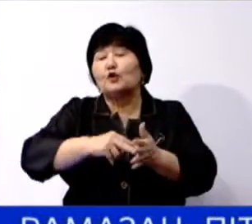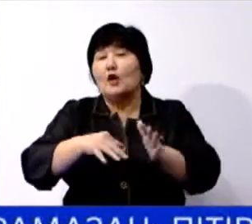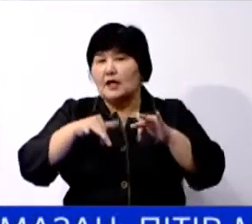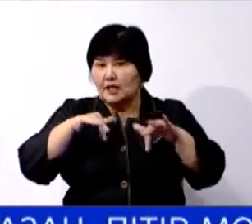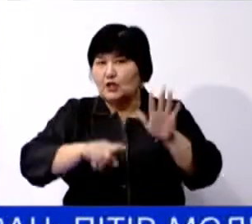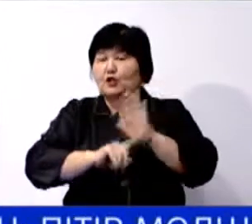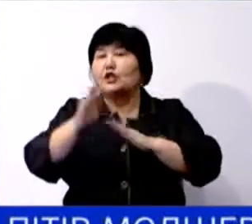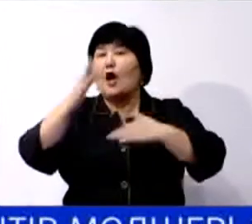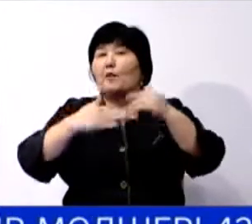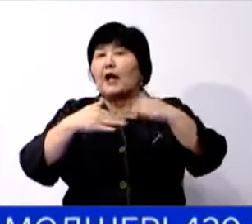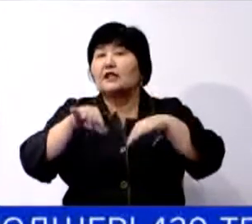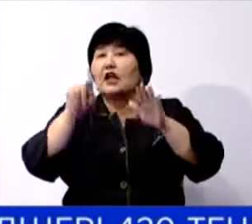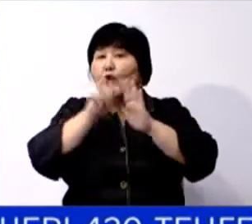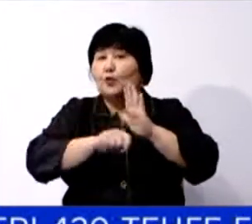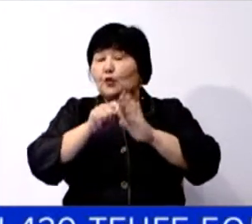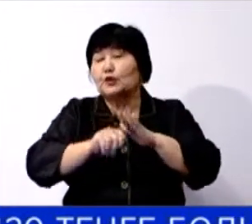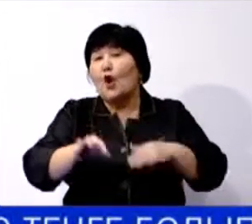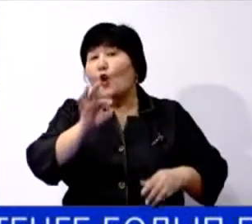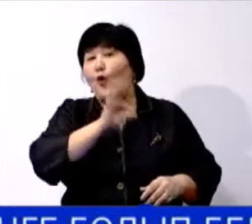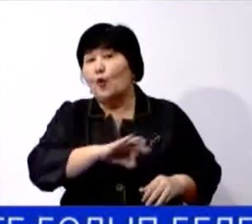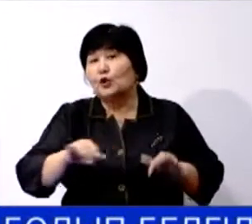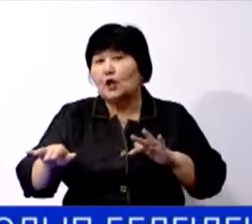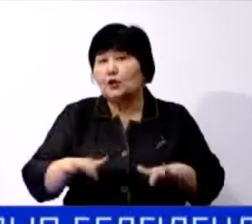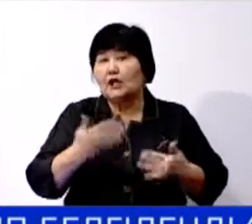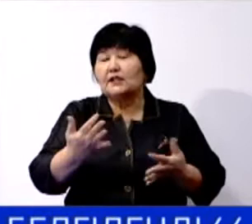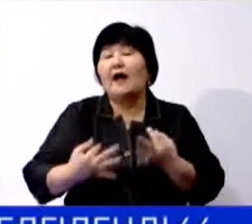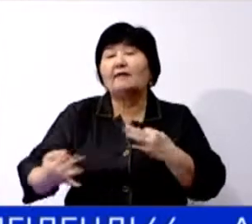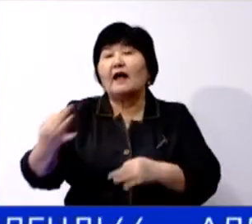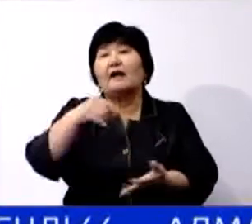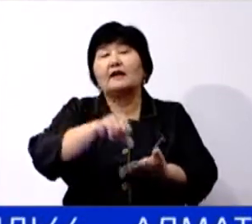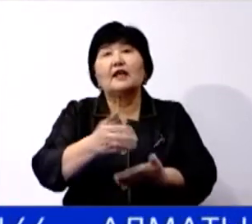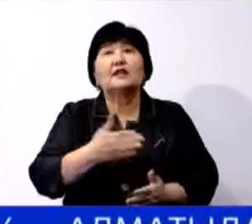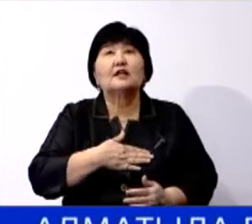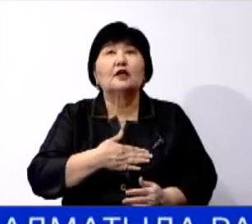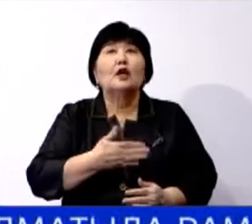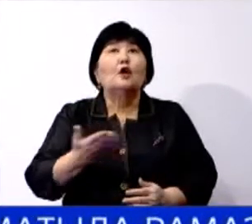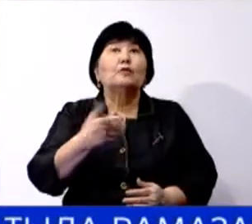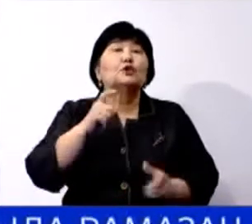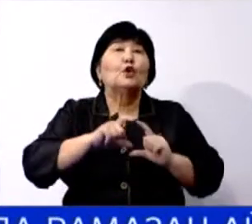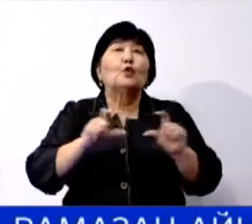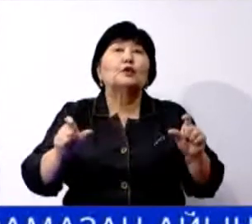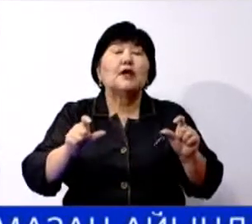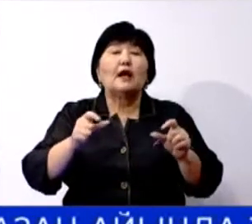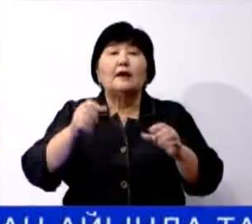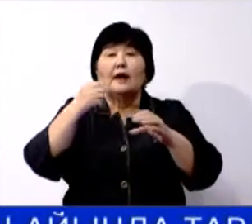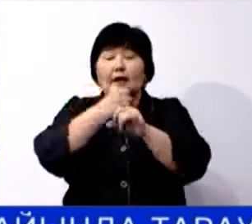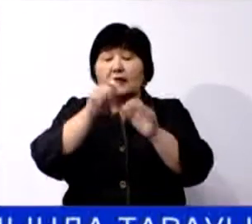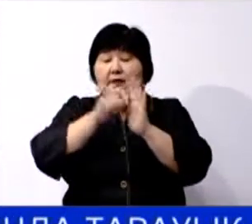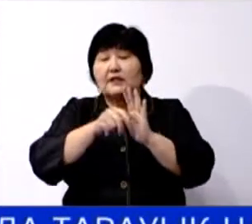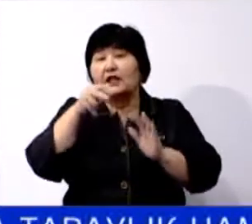жүзінде практикадан өткізу мен қолдану шаралары жайлы талқылады. Біздің университетте жалпы зертхана 2011